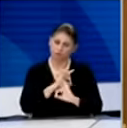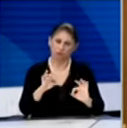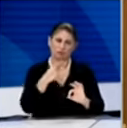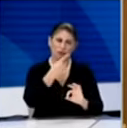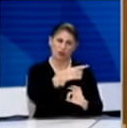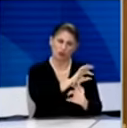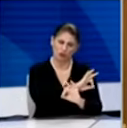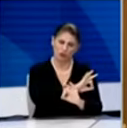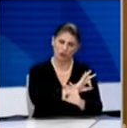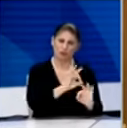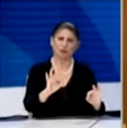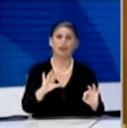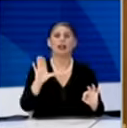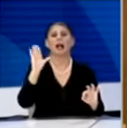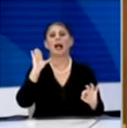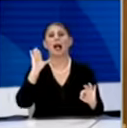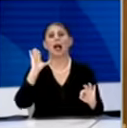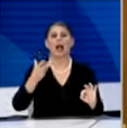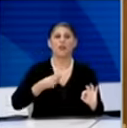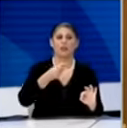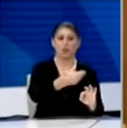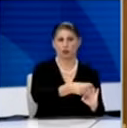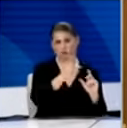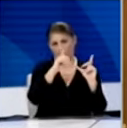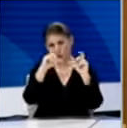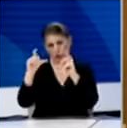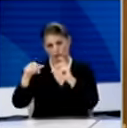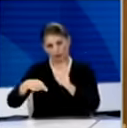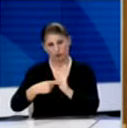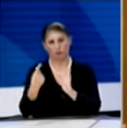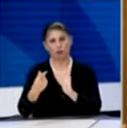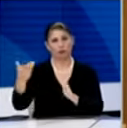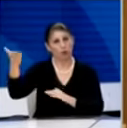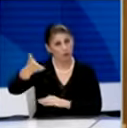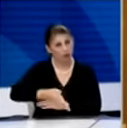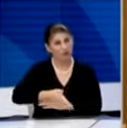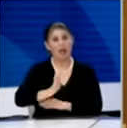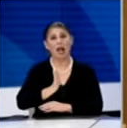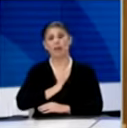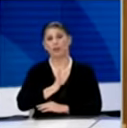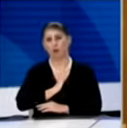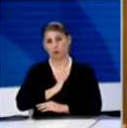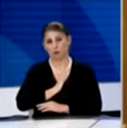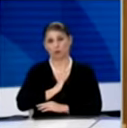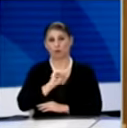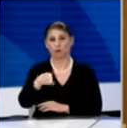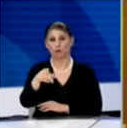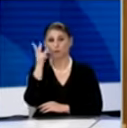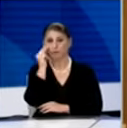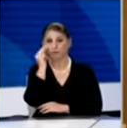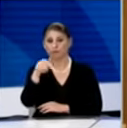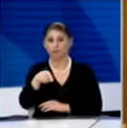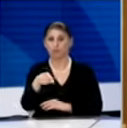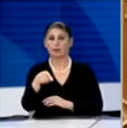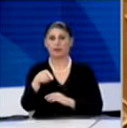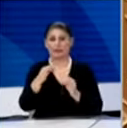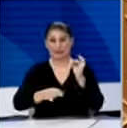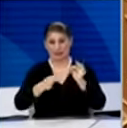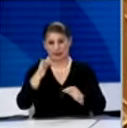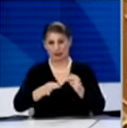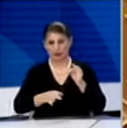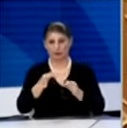ότι δεν του έχω φέρει φωτογραφία αυτή τη φορά. Του έχω φέρει ανθρώπους οι οποίοι παρακολουθούν τη